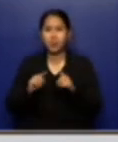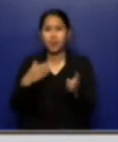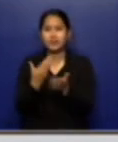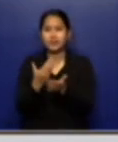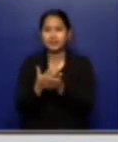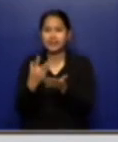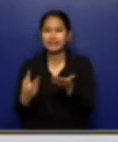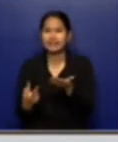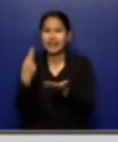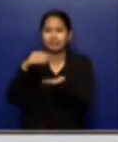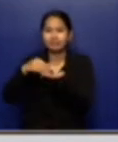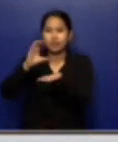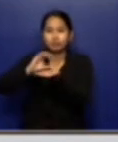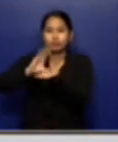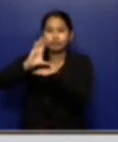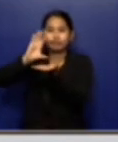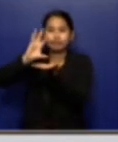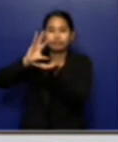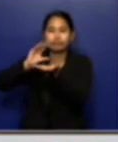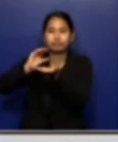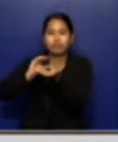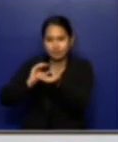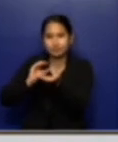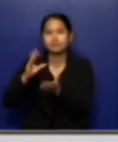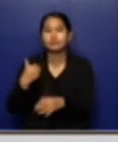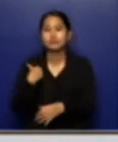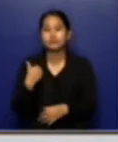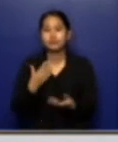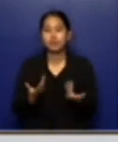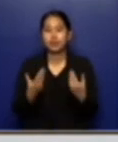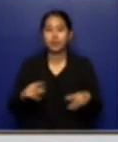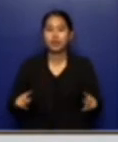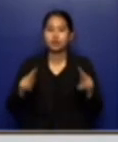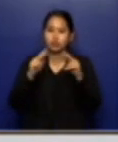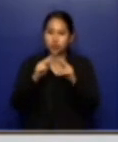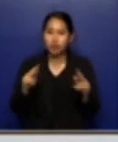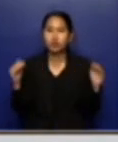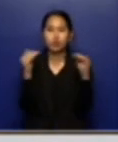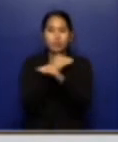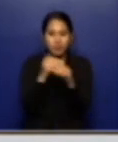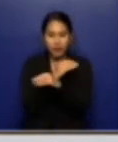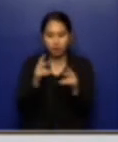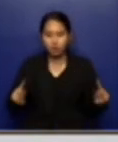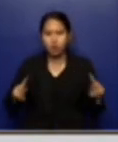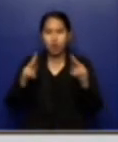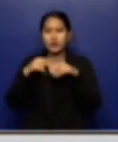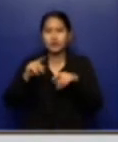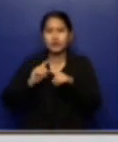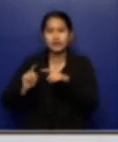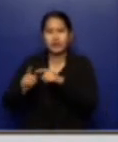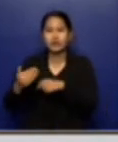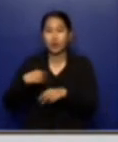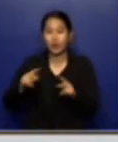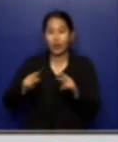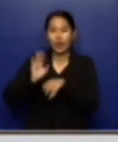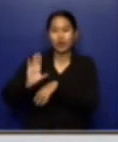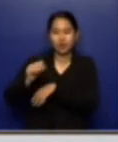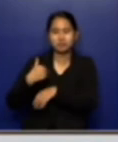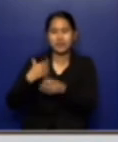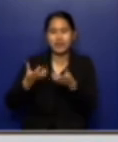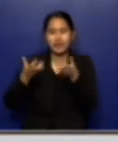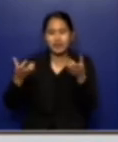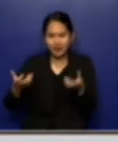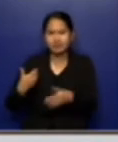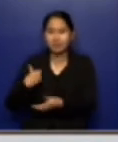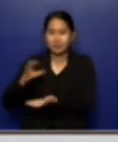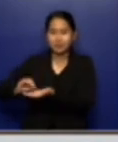ตรเกือบหมดเลยท่านประธานเอาไปให้งบฟังก์ชันน่ะกระทรวงคมนาคมกรมชลประทานเนี่ยให้ทำไมกระทรวงเขามีอยู่แล้วเยอะแยะเ